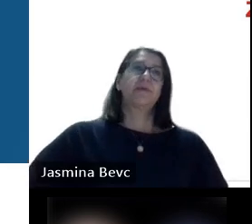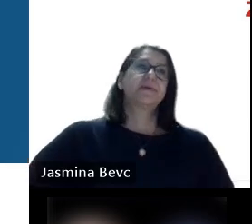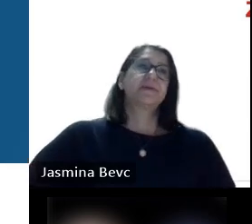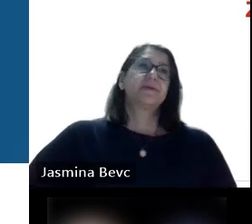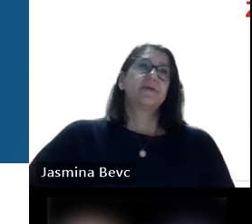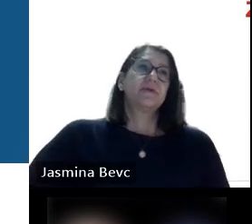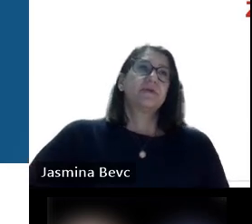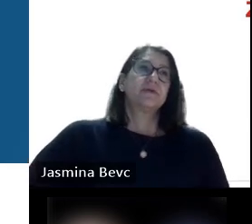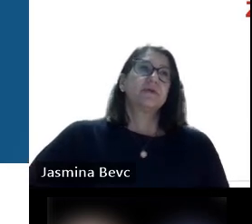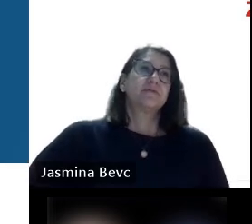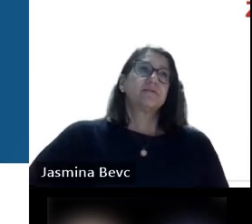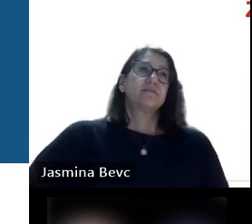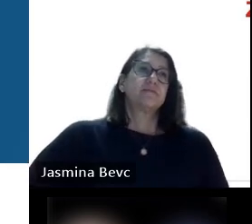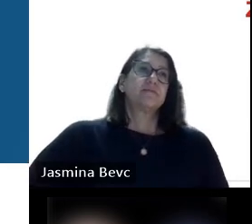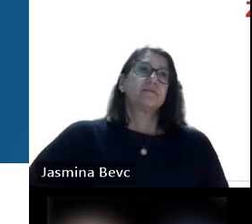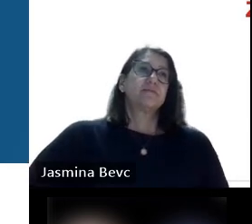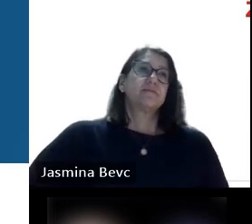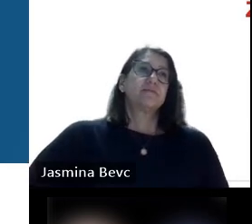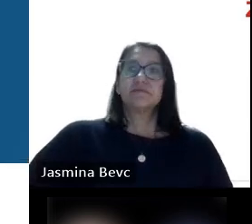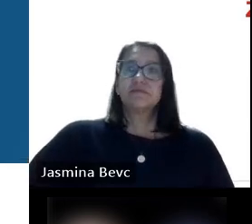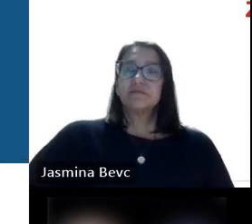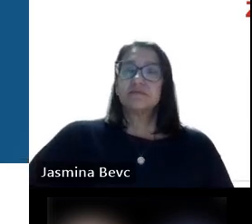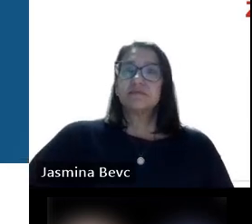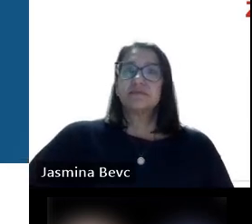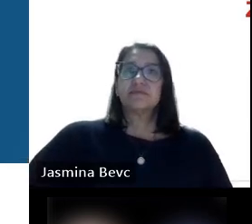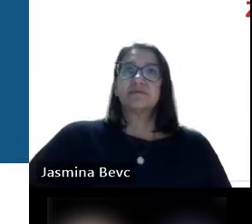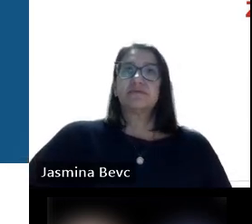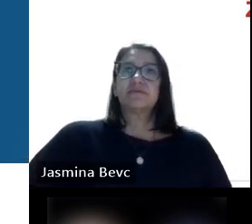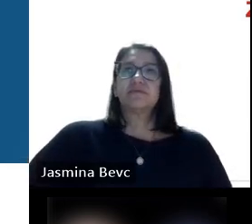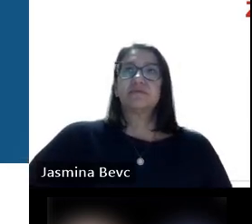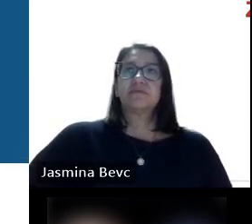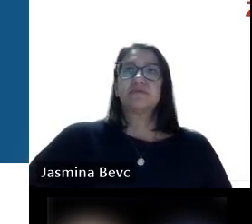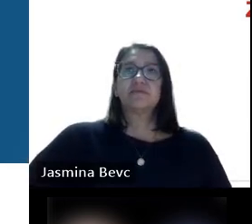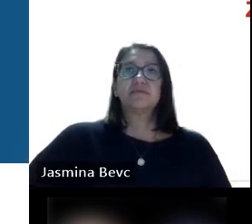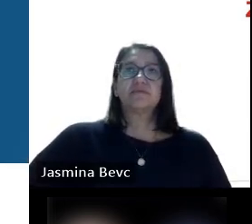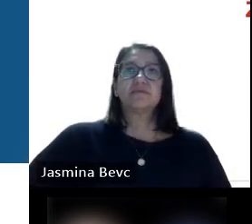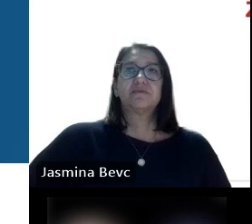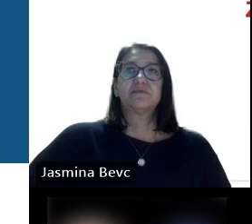tisoč obratovalnih ur, pri 2000 urah obratovanja